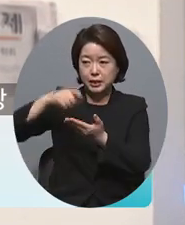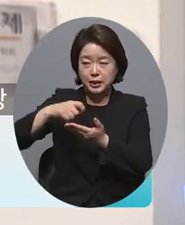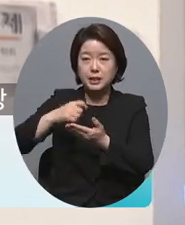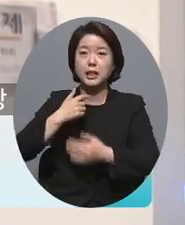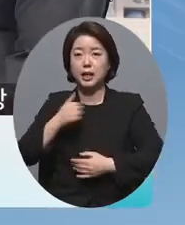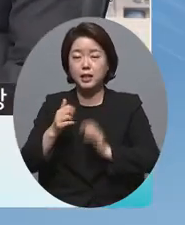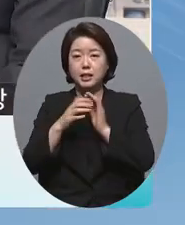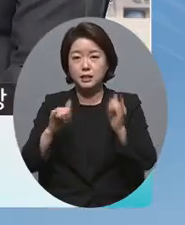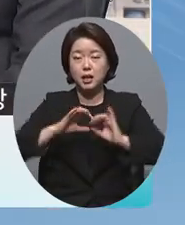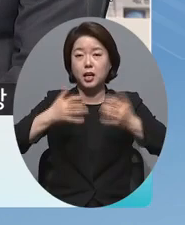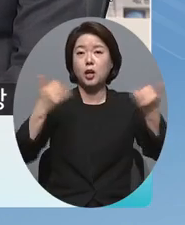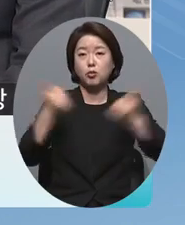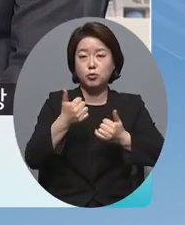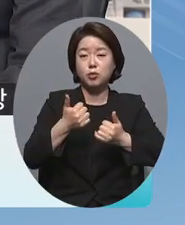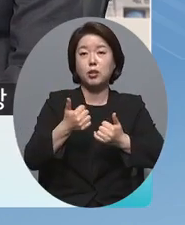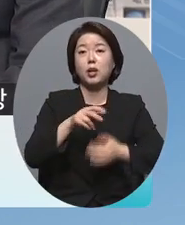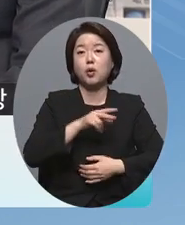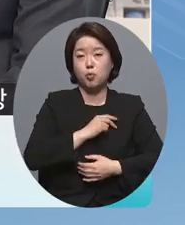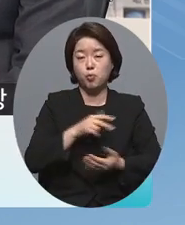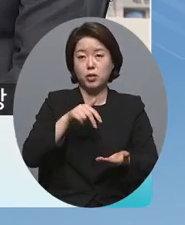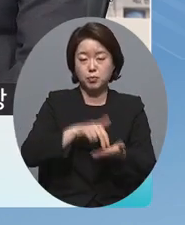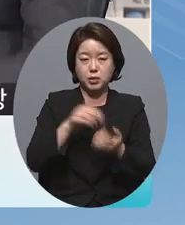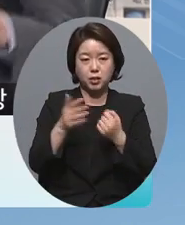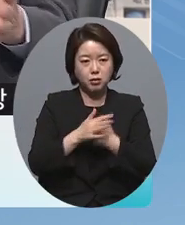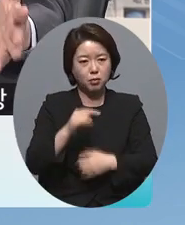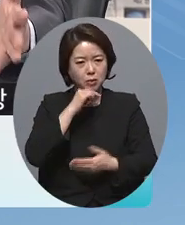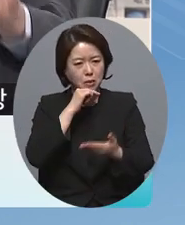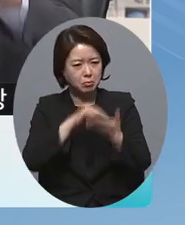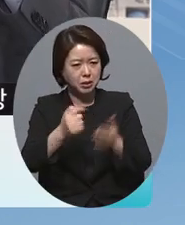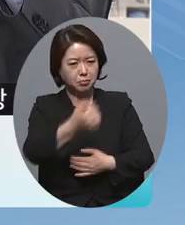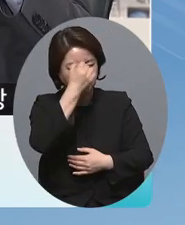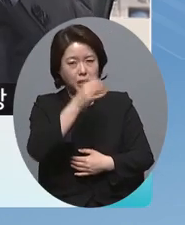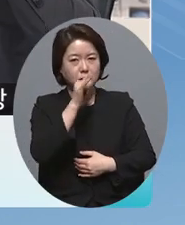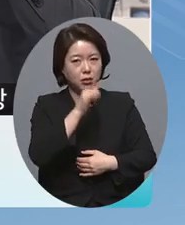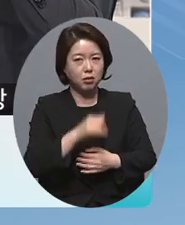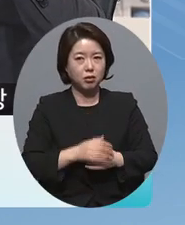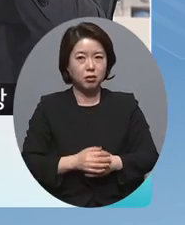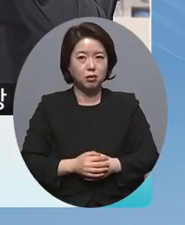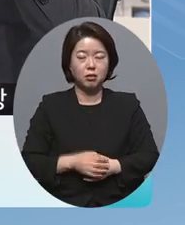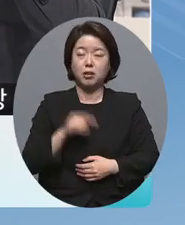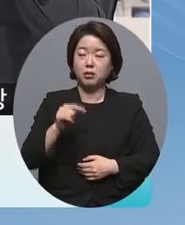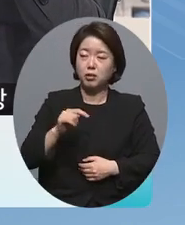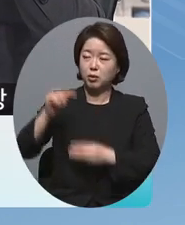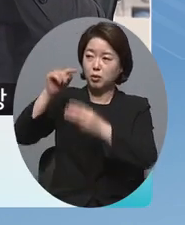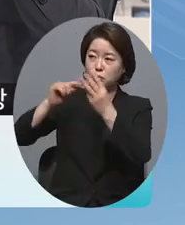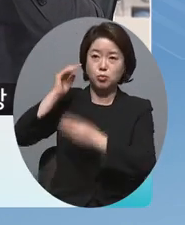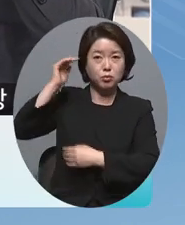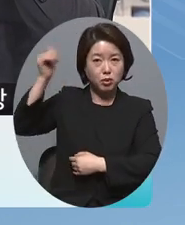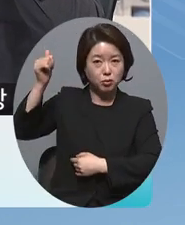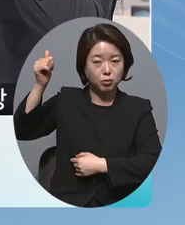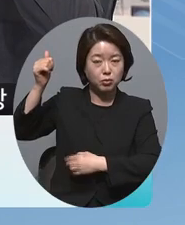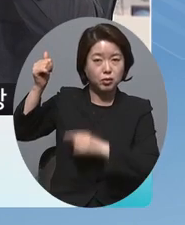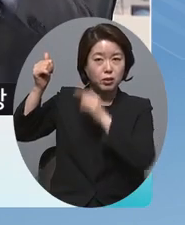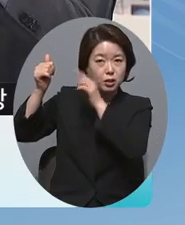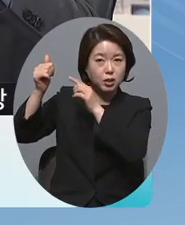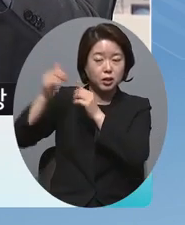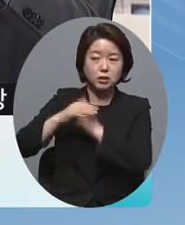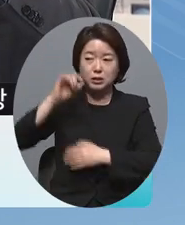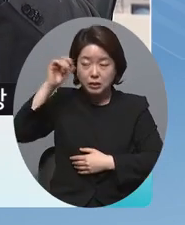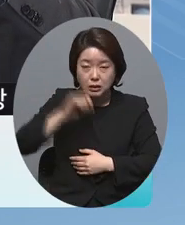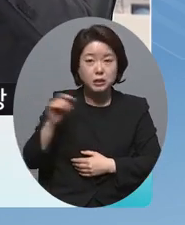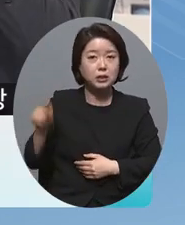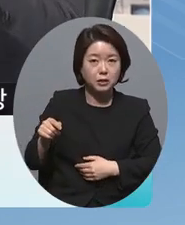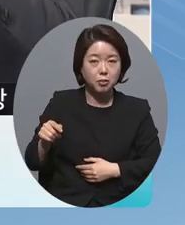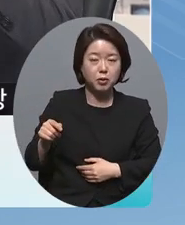국회의원이기 때문에 네. 충분히 얘기할 수 있다고 보고 더군다나 저거를 과연 윤석열 대통령이 그 새벽에